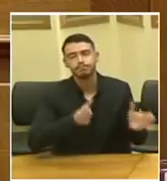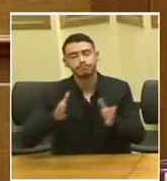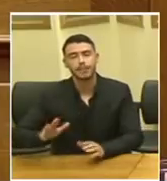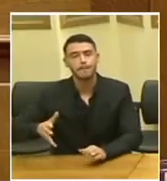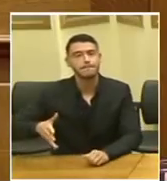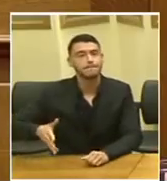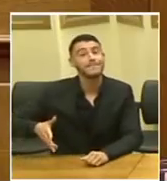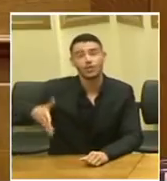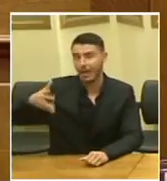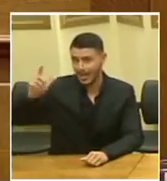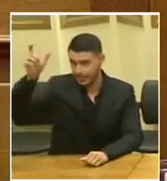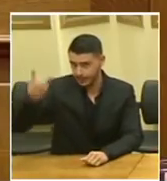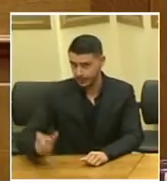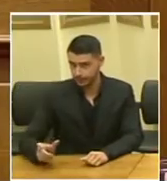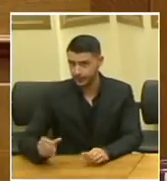λέει ο κύριος Μητσοτάκης